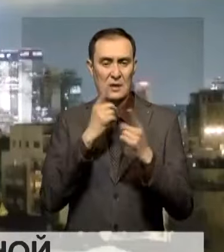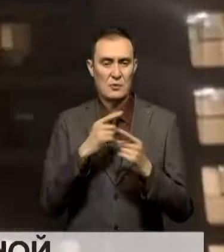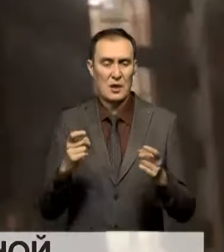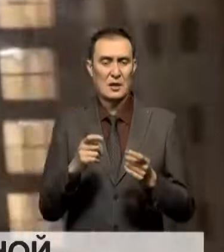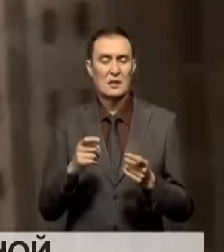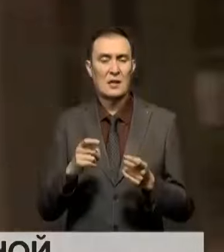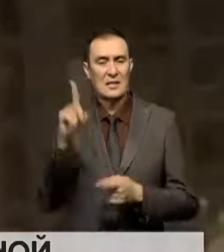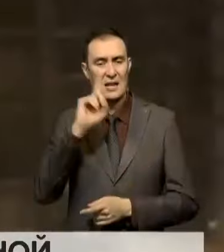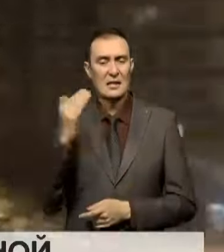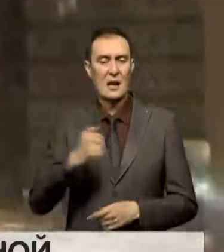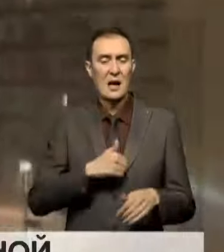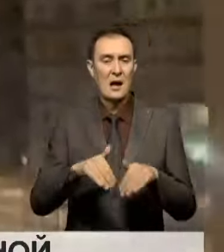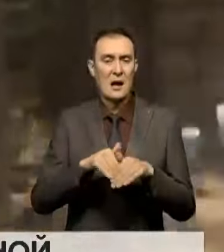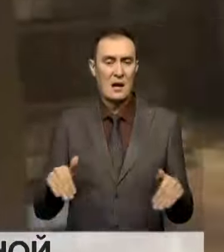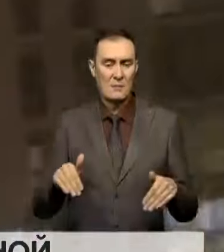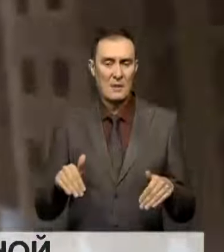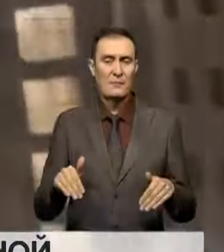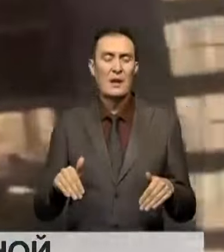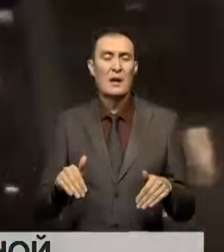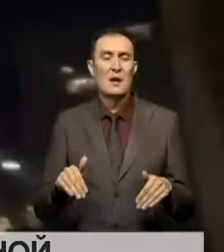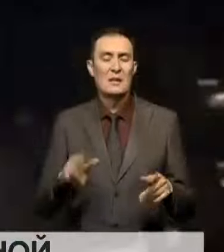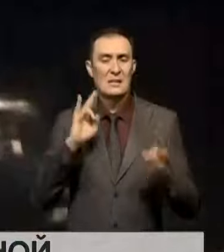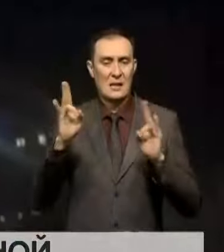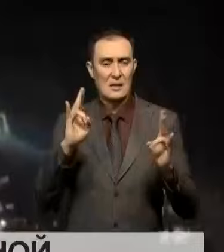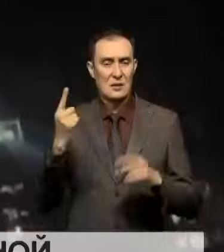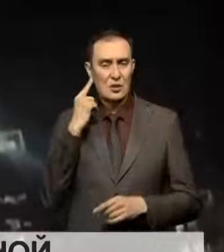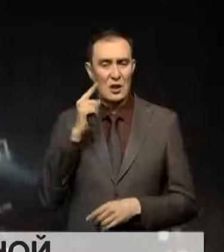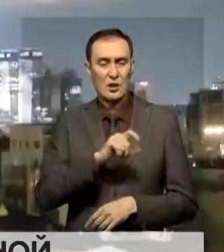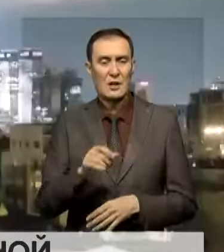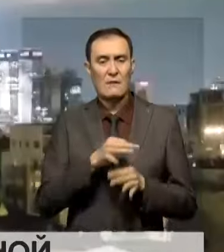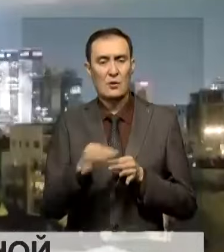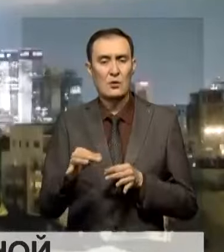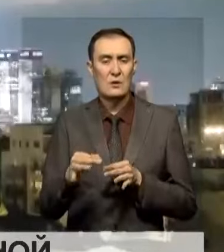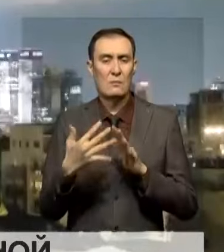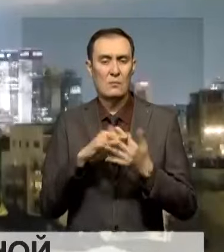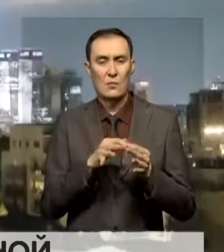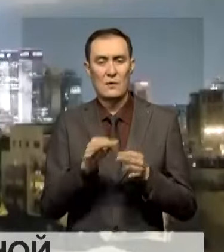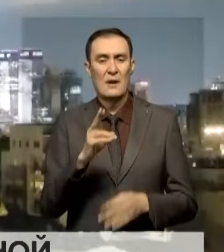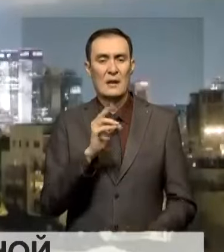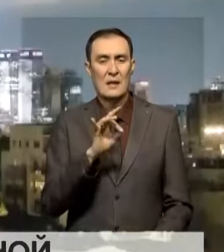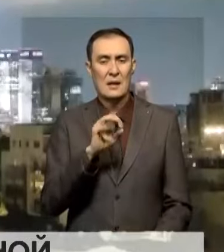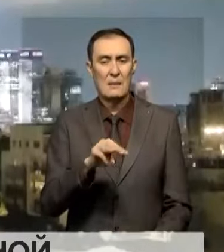сообщает пресс-служба израильской армии. Как говорится в заявлении, сирены слышали жители в районе населенного пункта